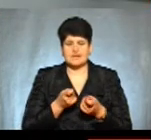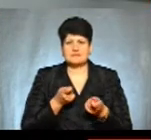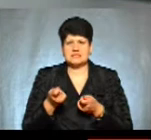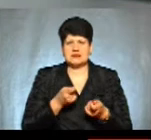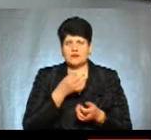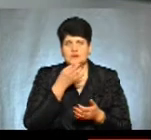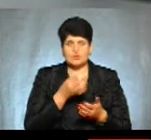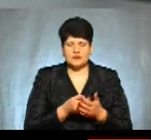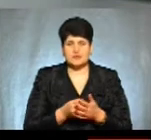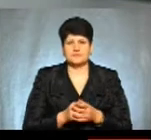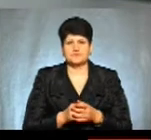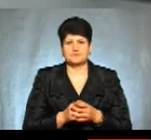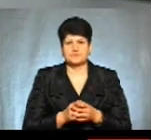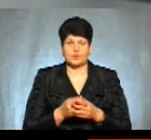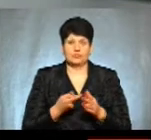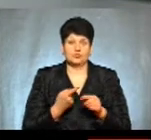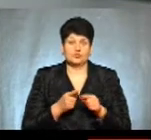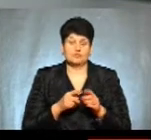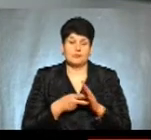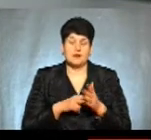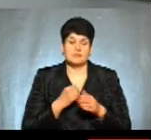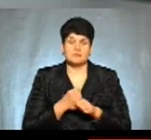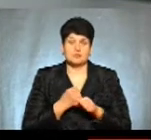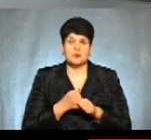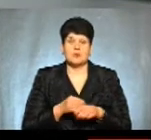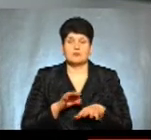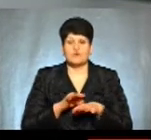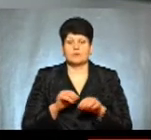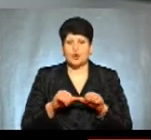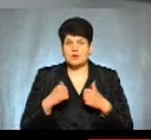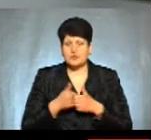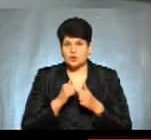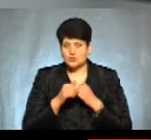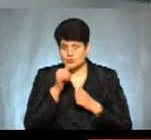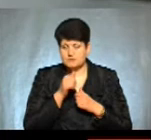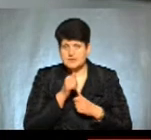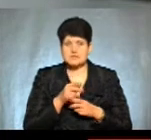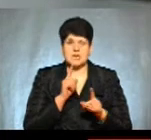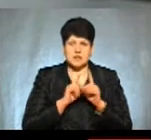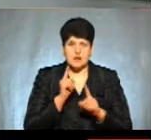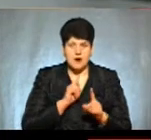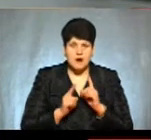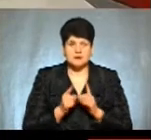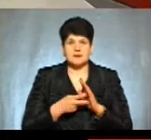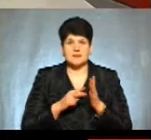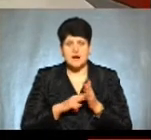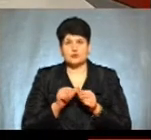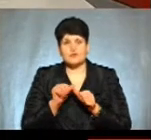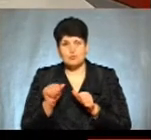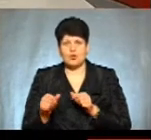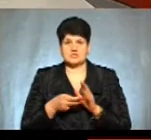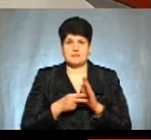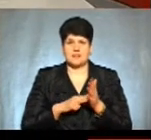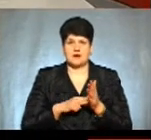адміністративної відповідальності. Зрештою, в такому плані ми і працюємо. Ми проводимо колегії щомісячні, ми проводимо наради. І планові, і